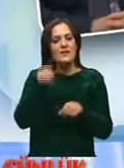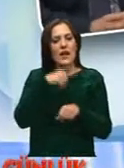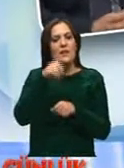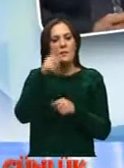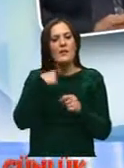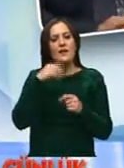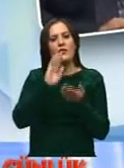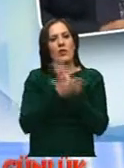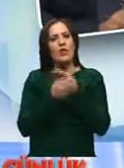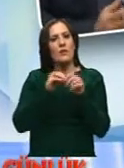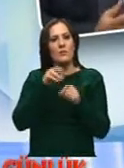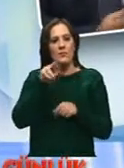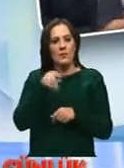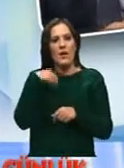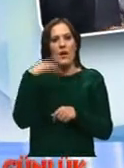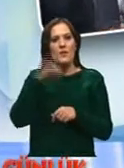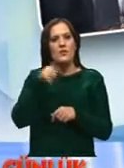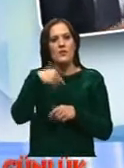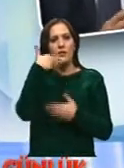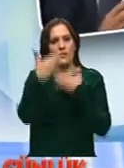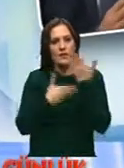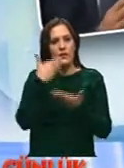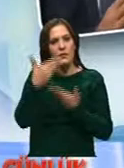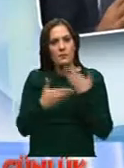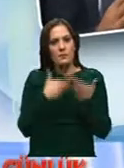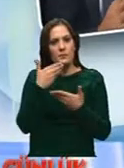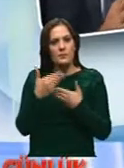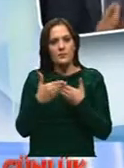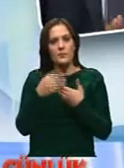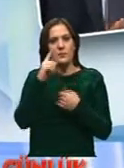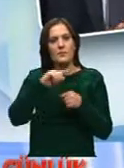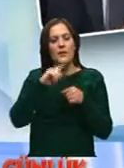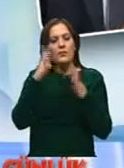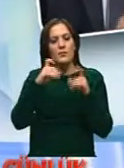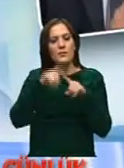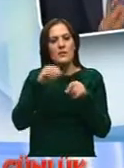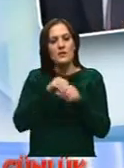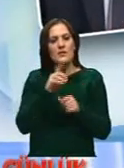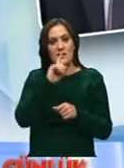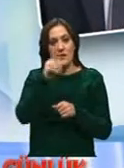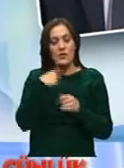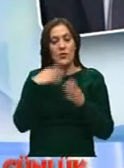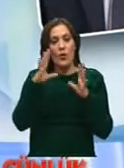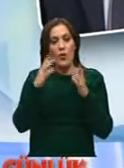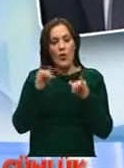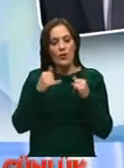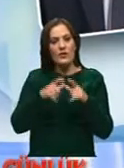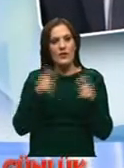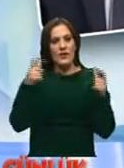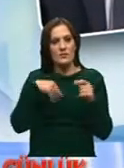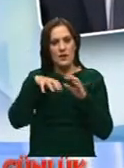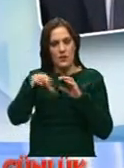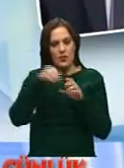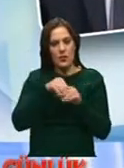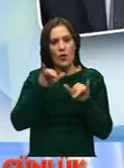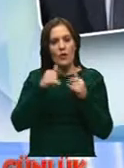geliştirme maratonu. Hemen şöyle tanımlayalım. İşte bir hafta sonunu sadece oyun geliştirmeye ayırıyorlar.